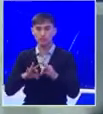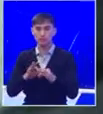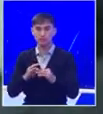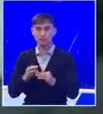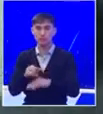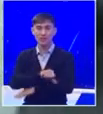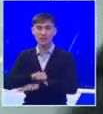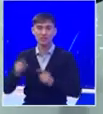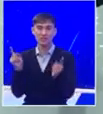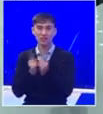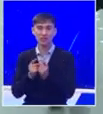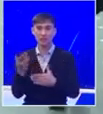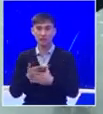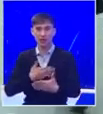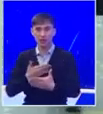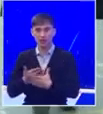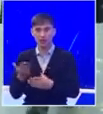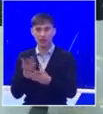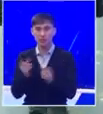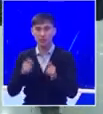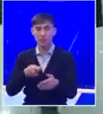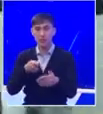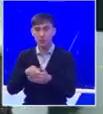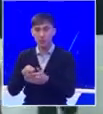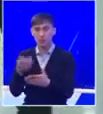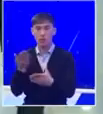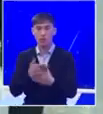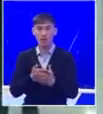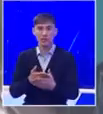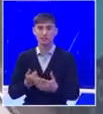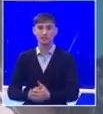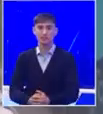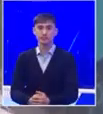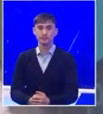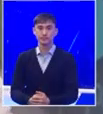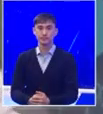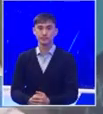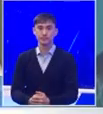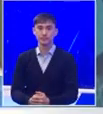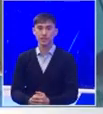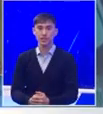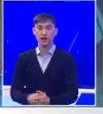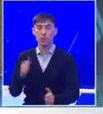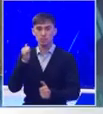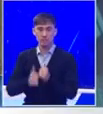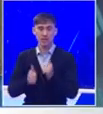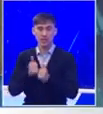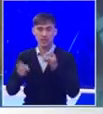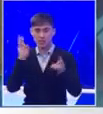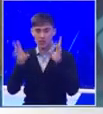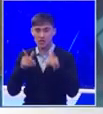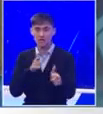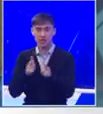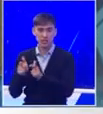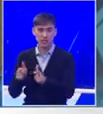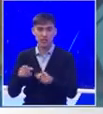границе их встречали волонтеры. Прибывших накормили и помогли, чем могли. Бесконечно сирены и вот эти выстрелы